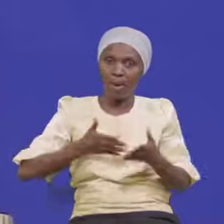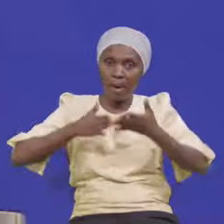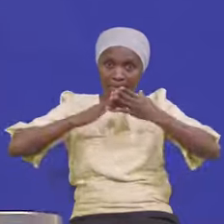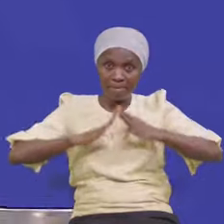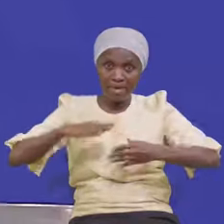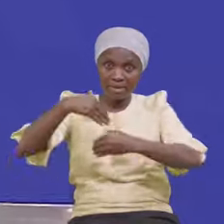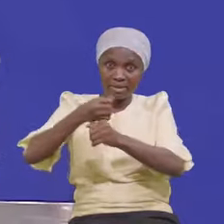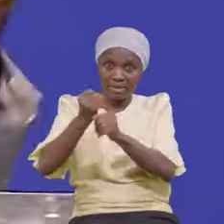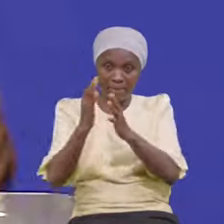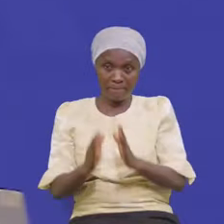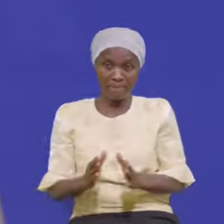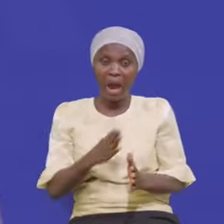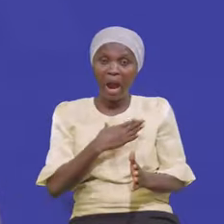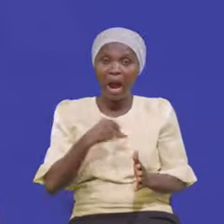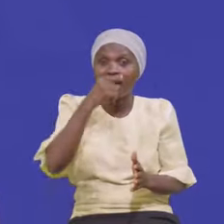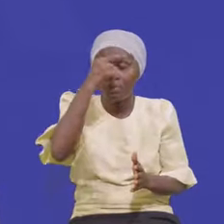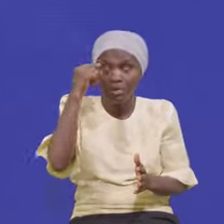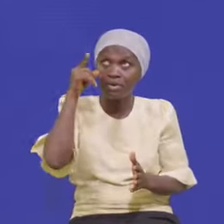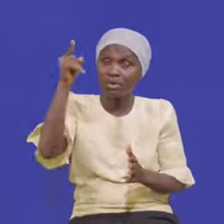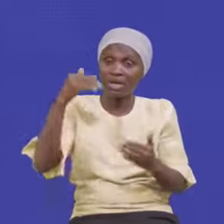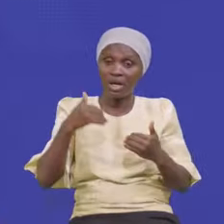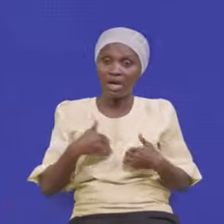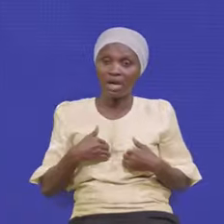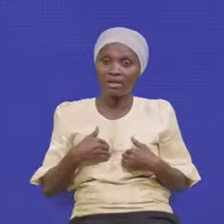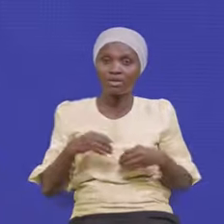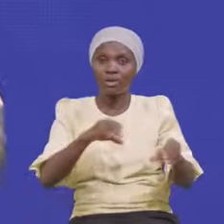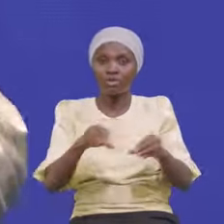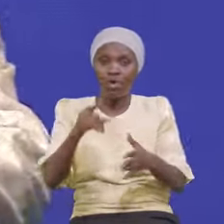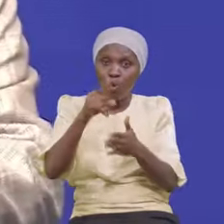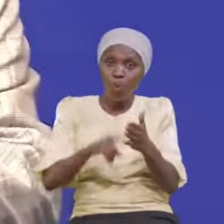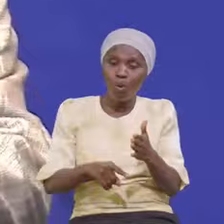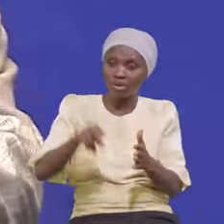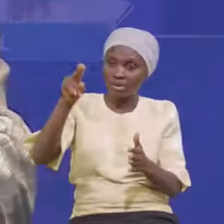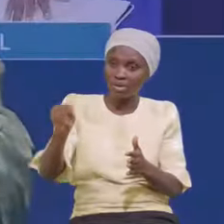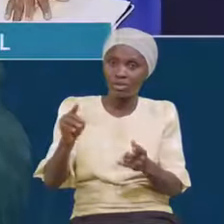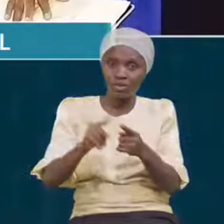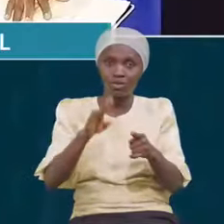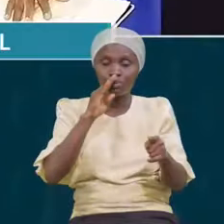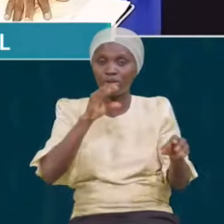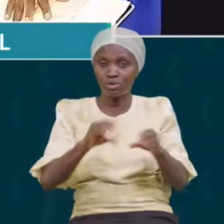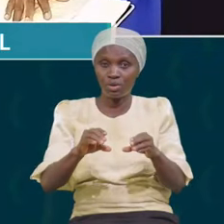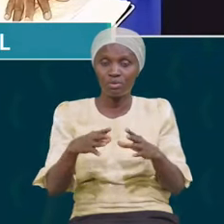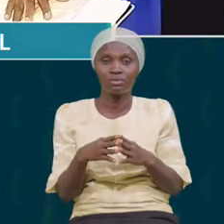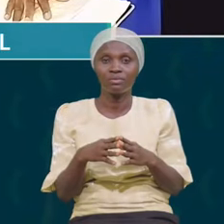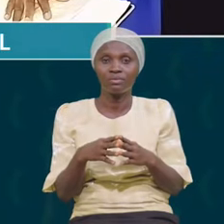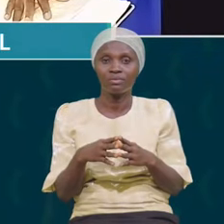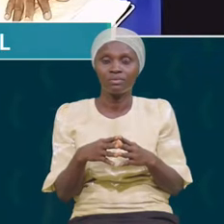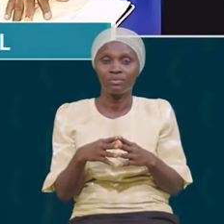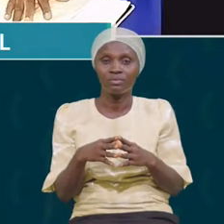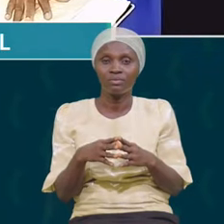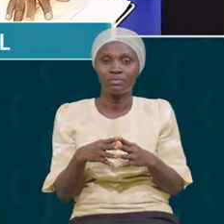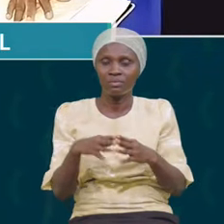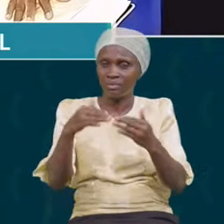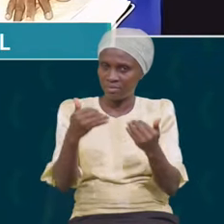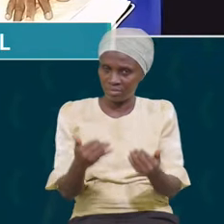మధ్యవర్తి. And because he has done what ought to be done. ఆయన ఏమి చేయవలసి ఉన్నదో దానిని ఆయన జరిగించాడు.